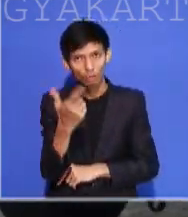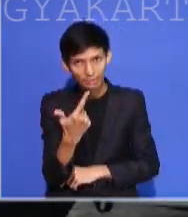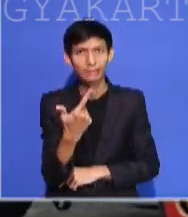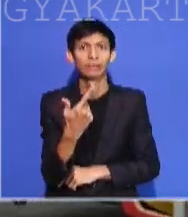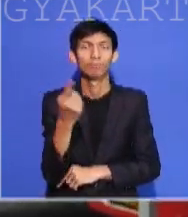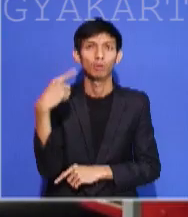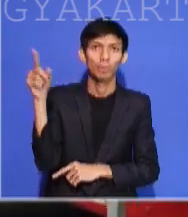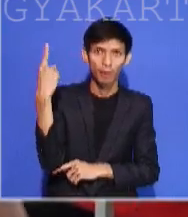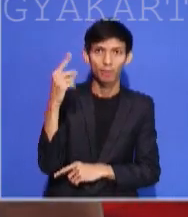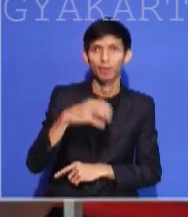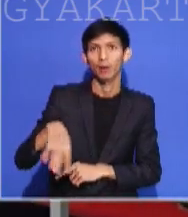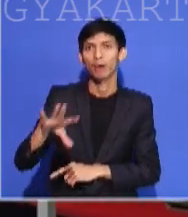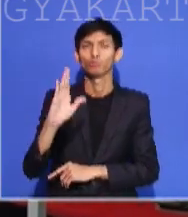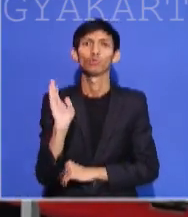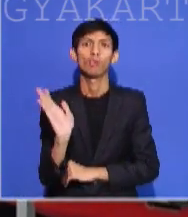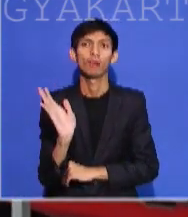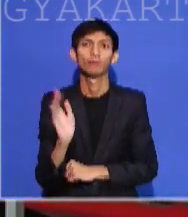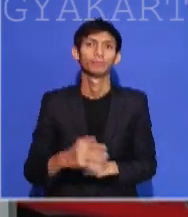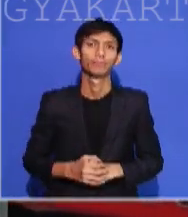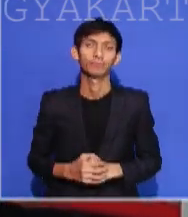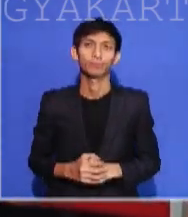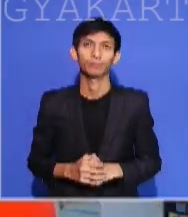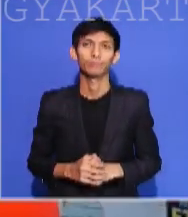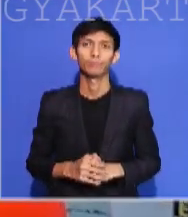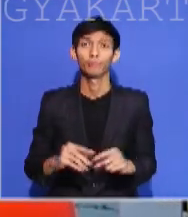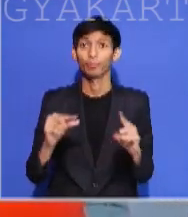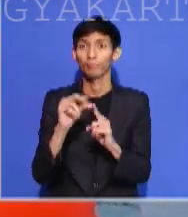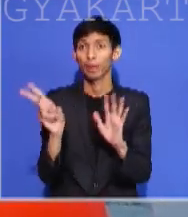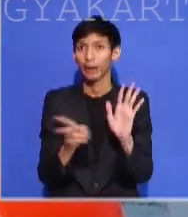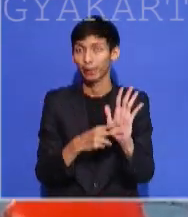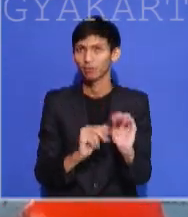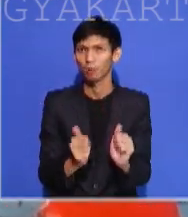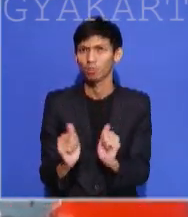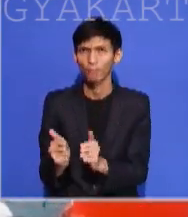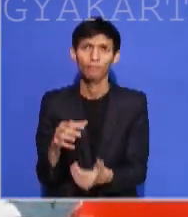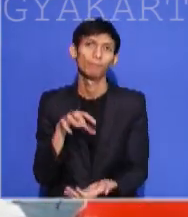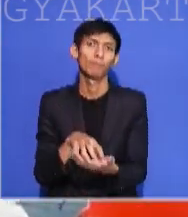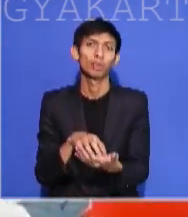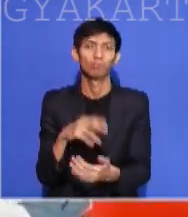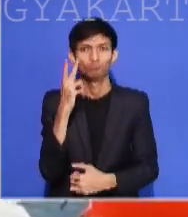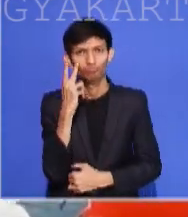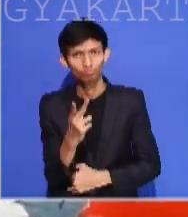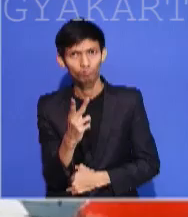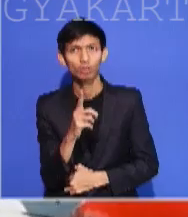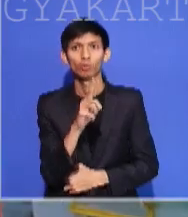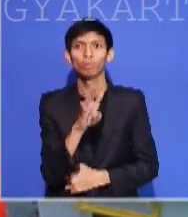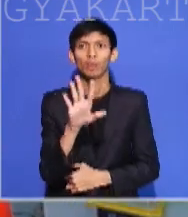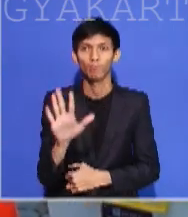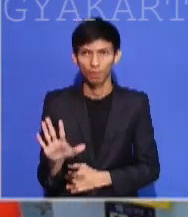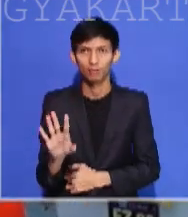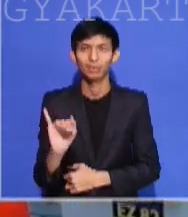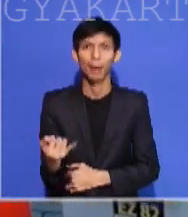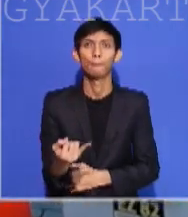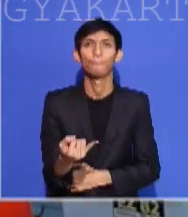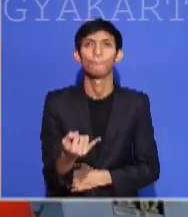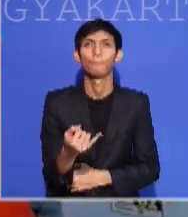pemerintah daerah selain itu PLN juga menyiapkan pos kosiaga 24 jam yang akan memantau kondisi kelistrikan secara